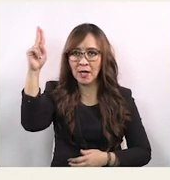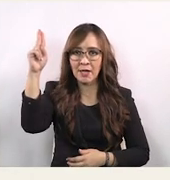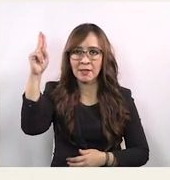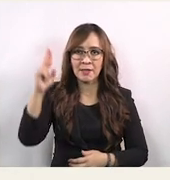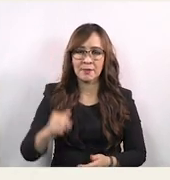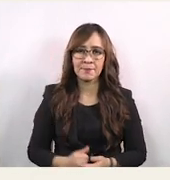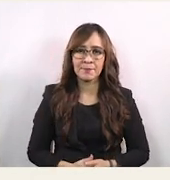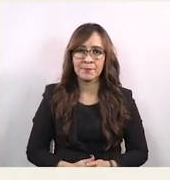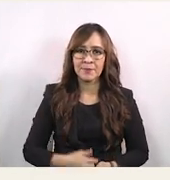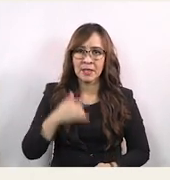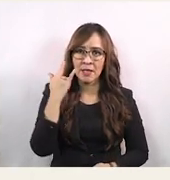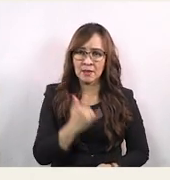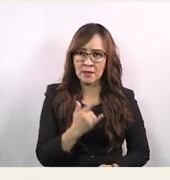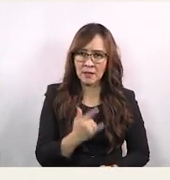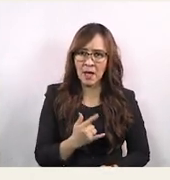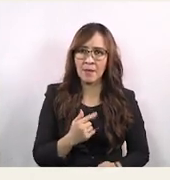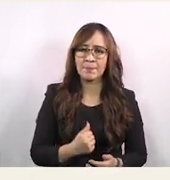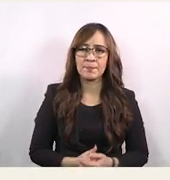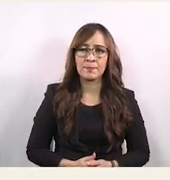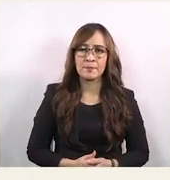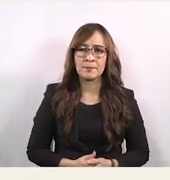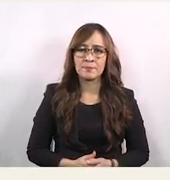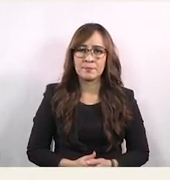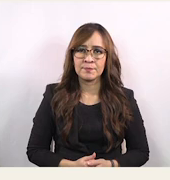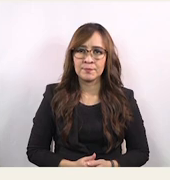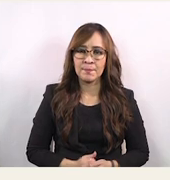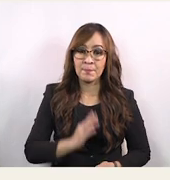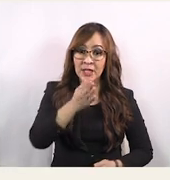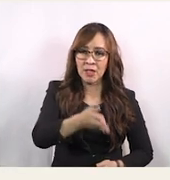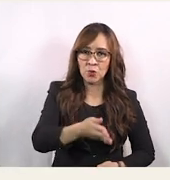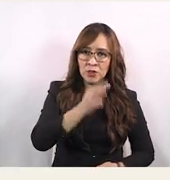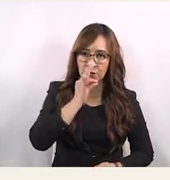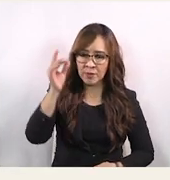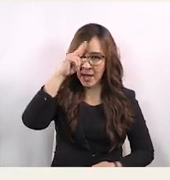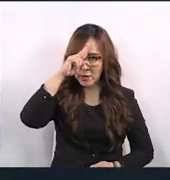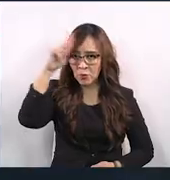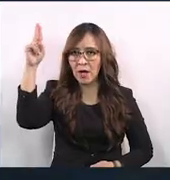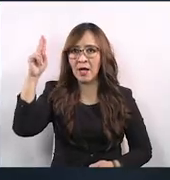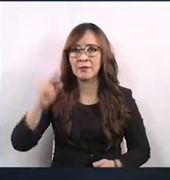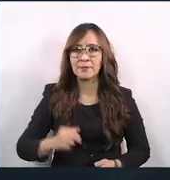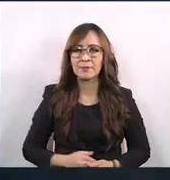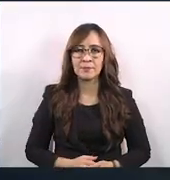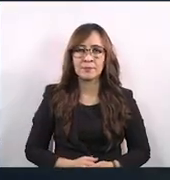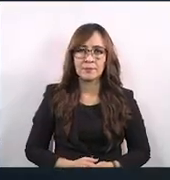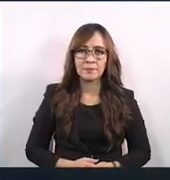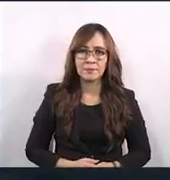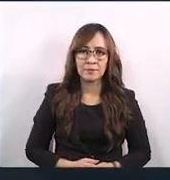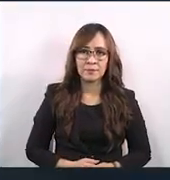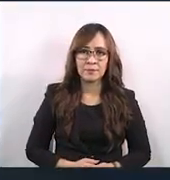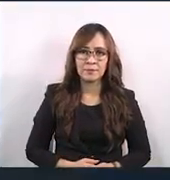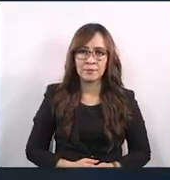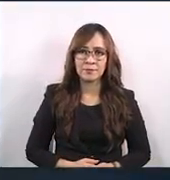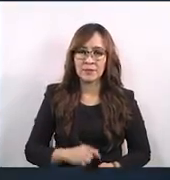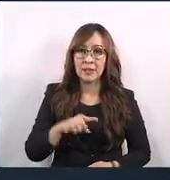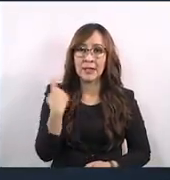ih Hai tetap memegang Injil sebagian utama dalam hidupnya Karena untuk itu kita hidup dan karena itu kita hidup